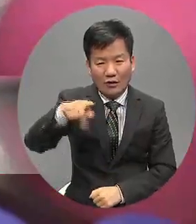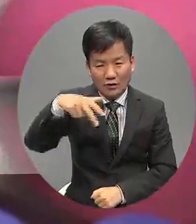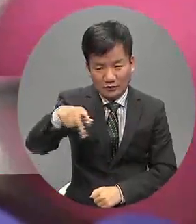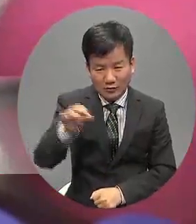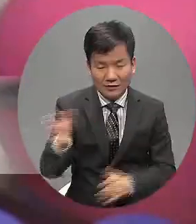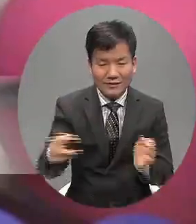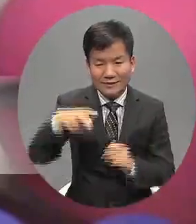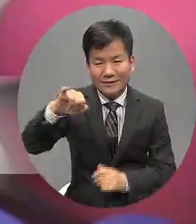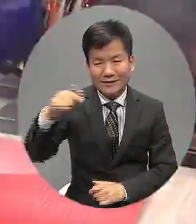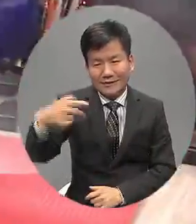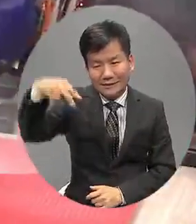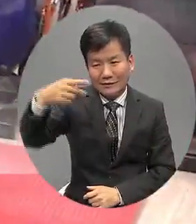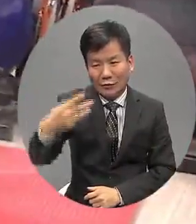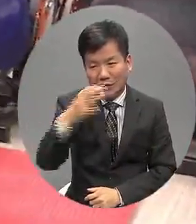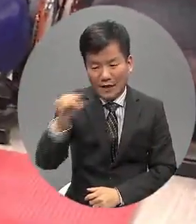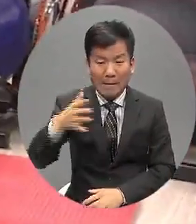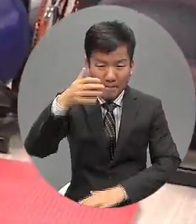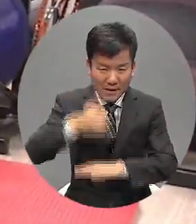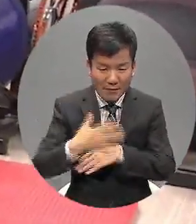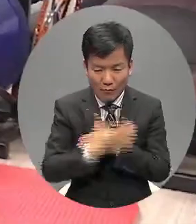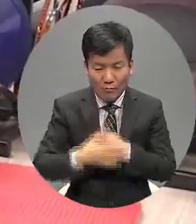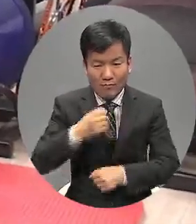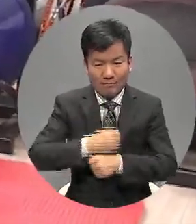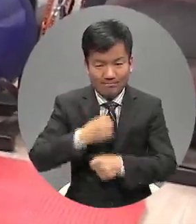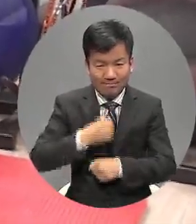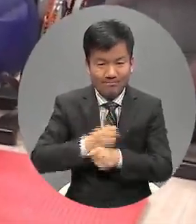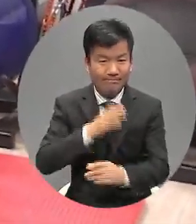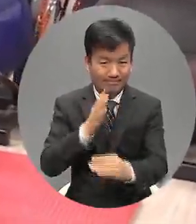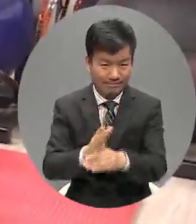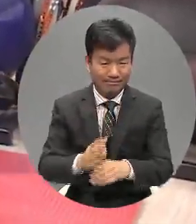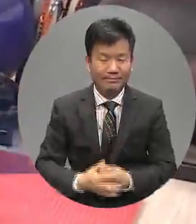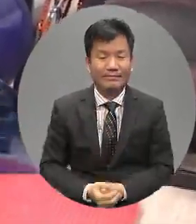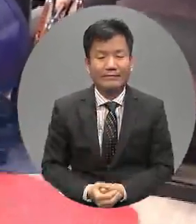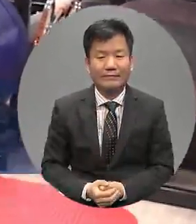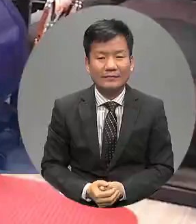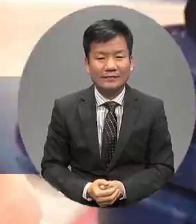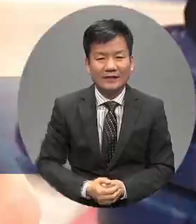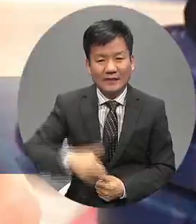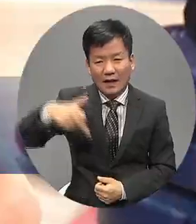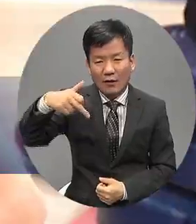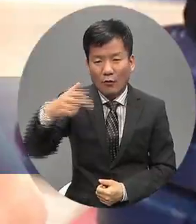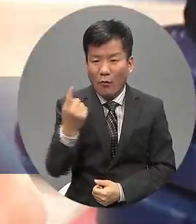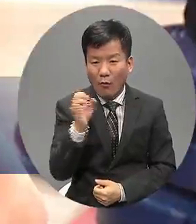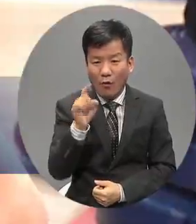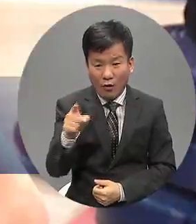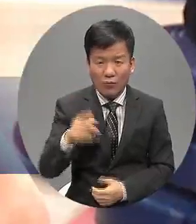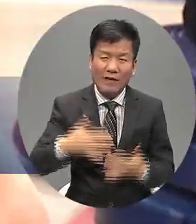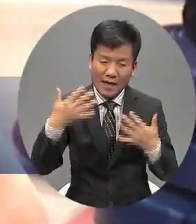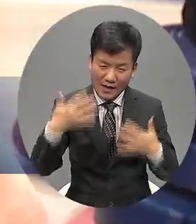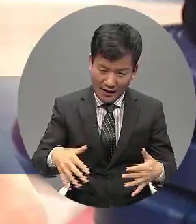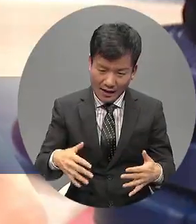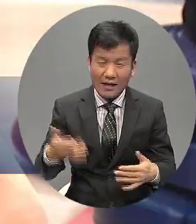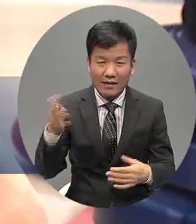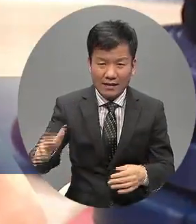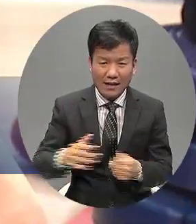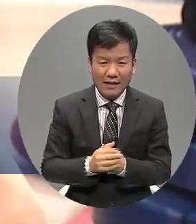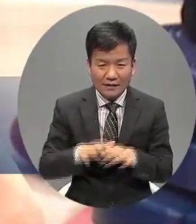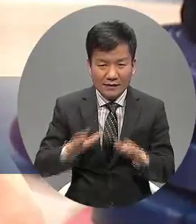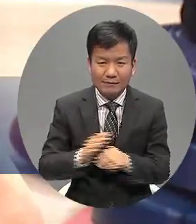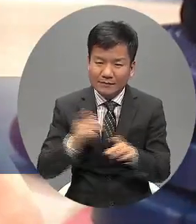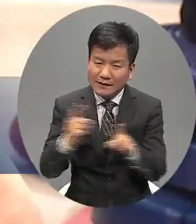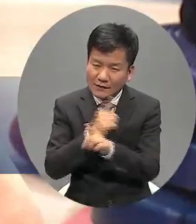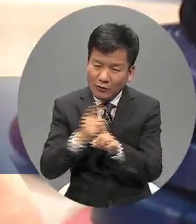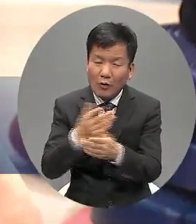신소리는 마지막 몸 만들기에 한창입니다. 제가 코어가 조금 약한 편인데 이 슬링 코어